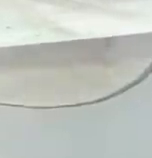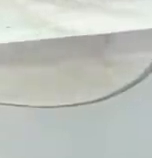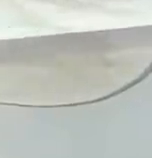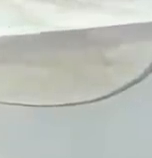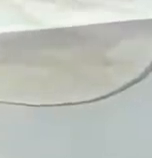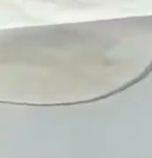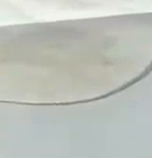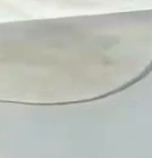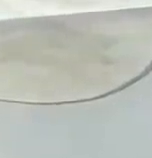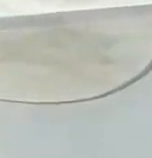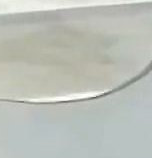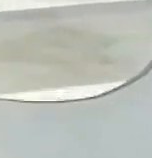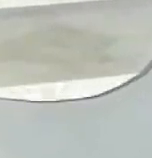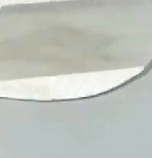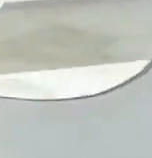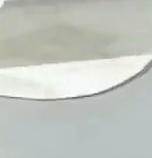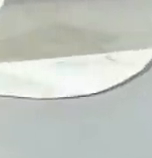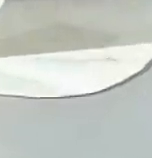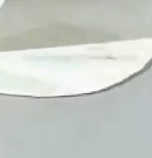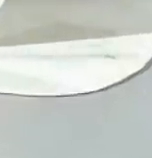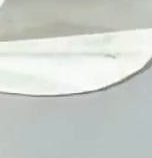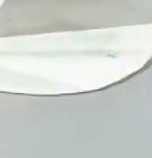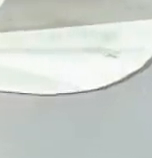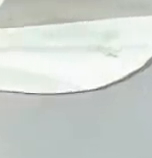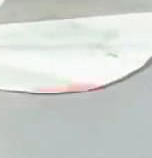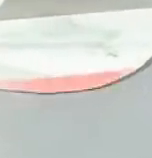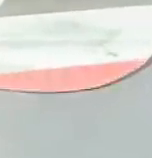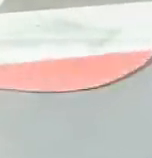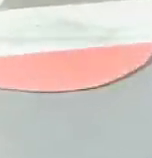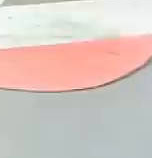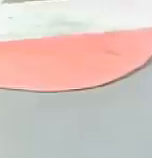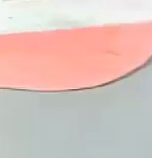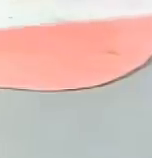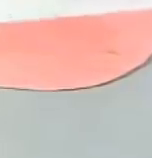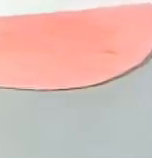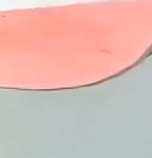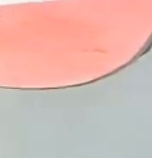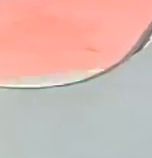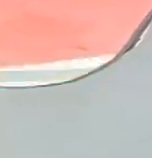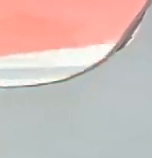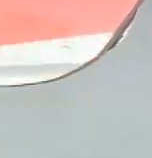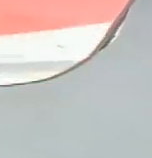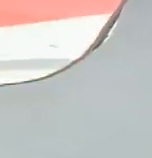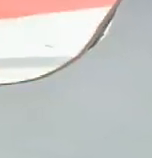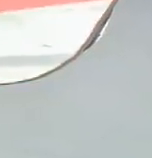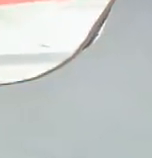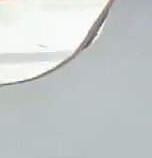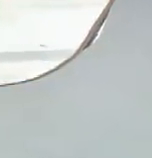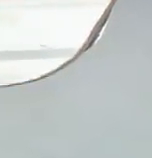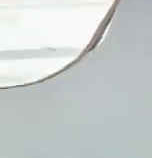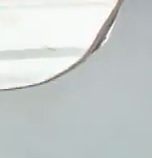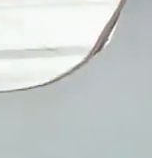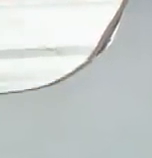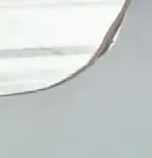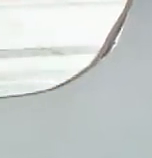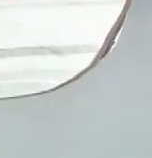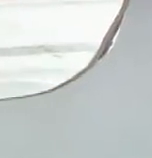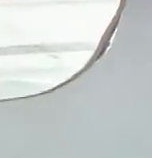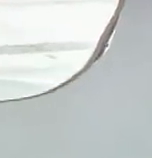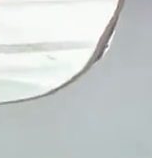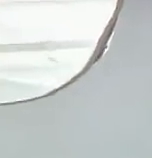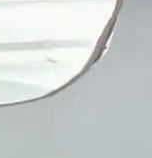1,195,181 na ang lahat ng nakarecover sa sakit, kabilang dyan ang 4 na miyembro ng pamilya